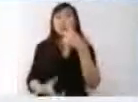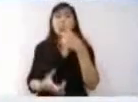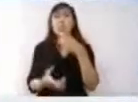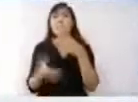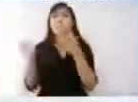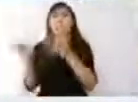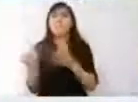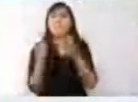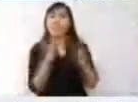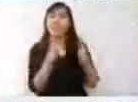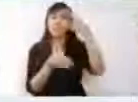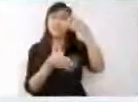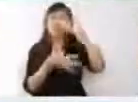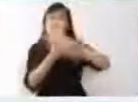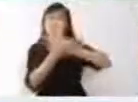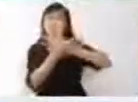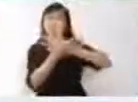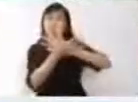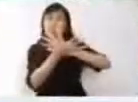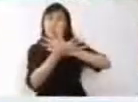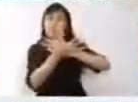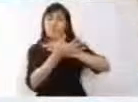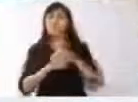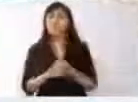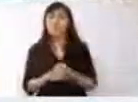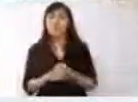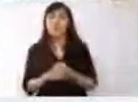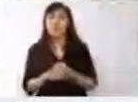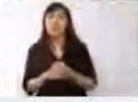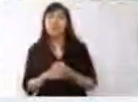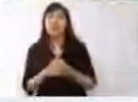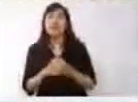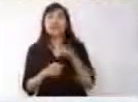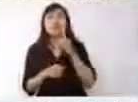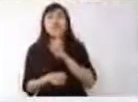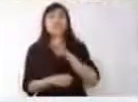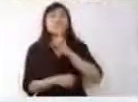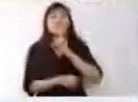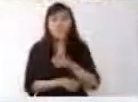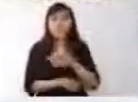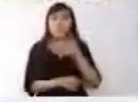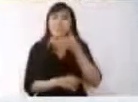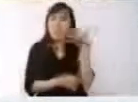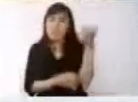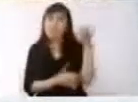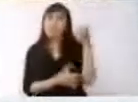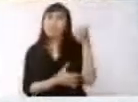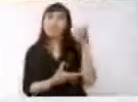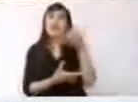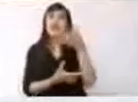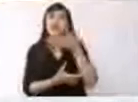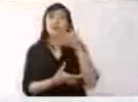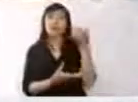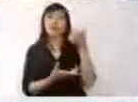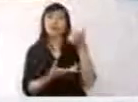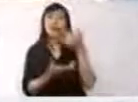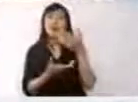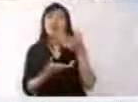So ito pong mga to in combination, nakatulong po sa pagsubpo ng spread